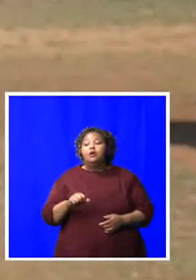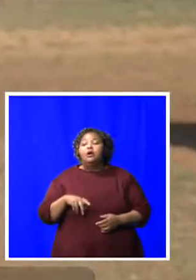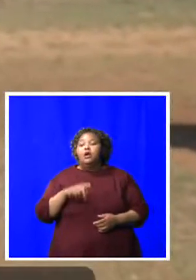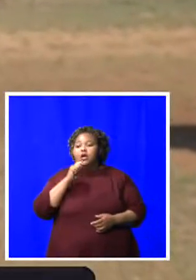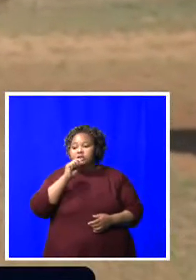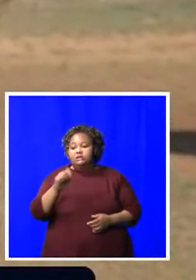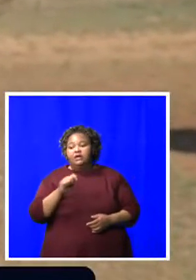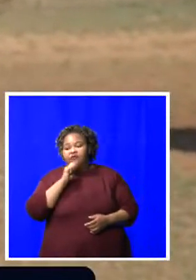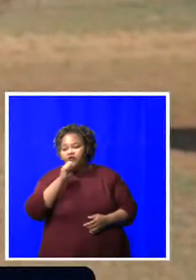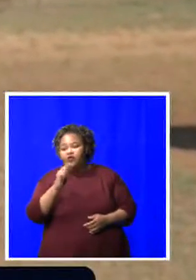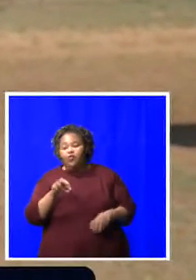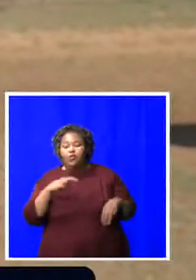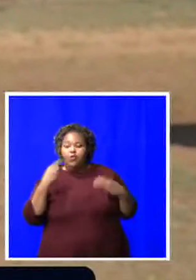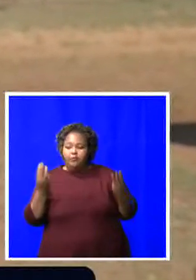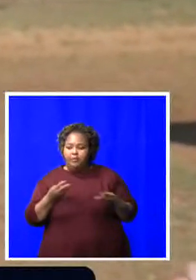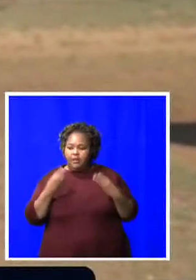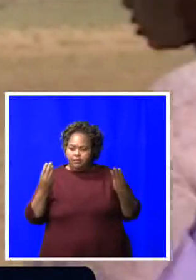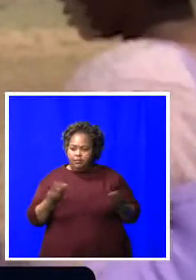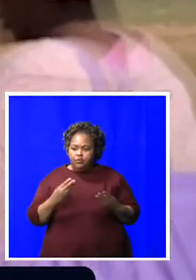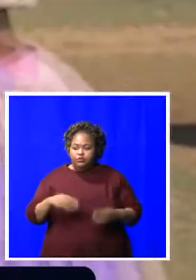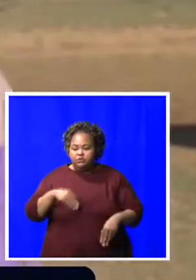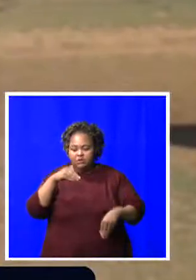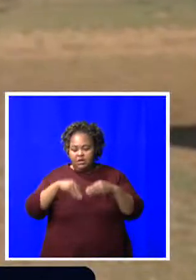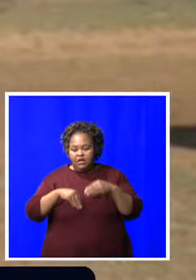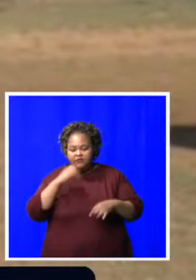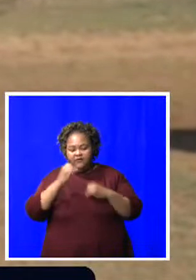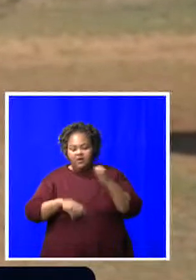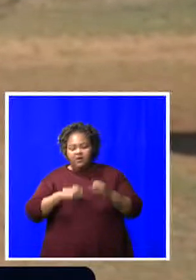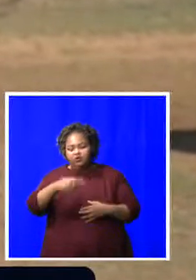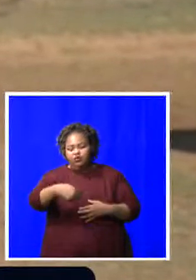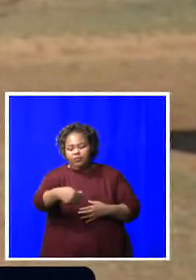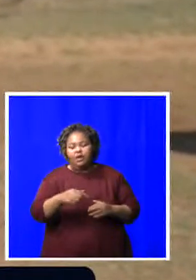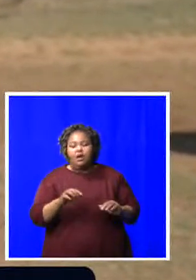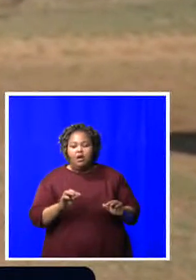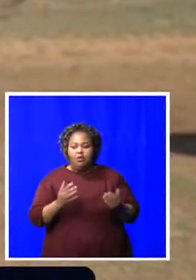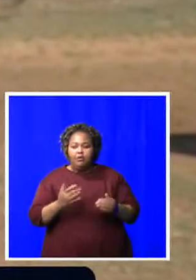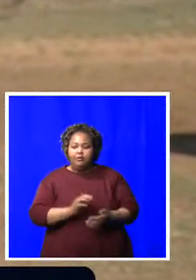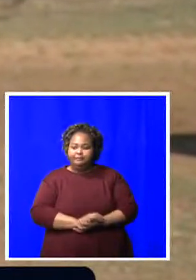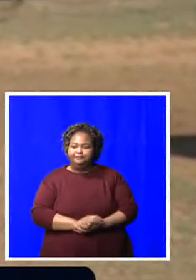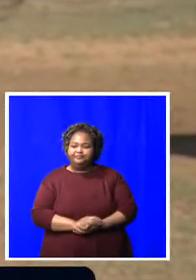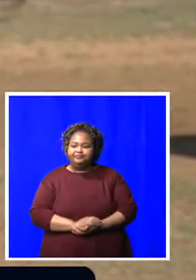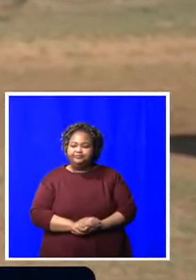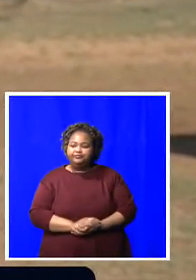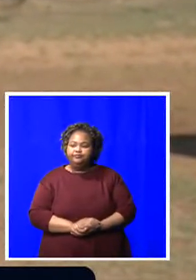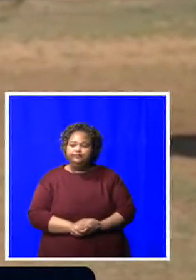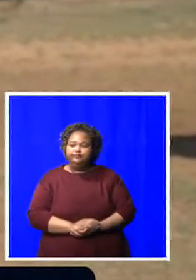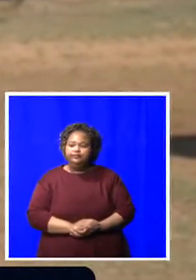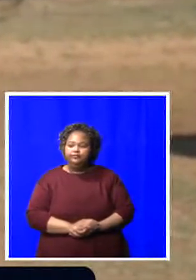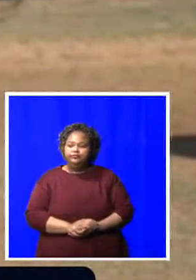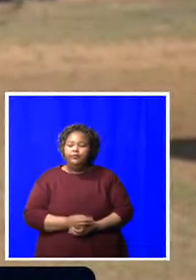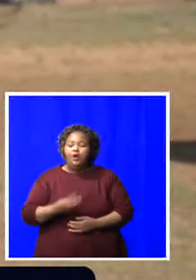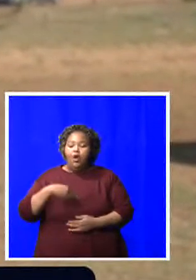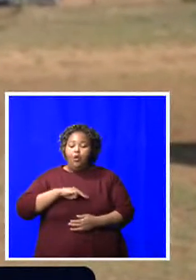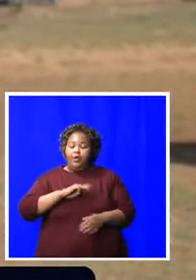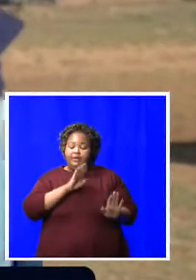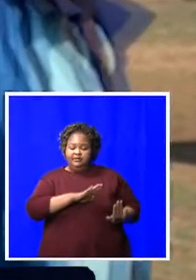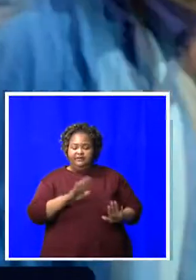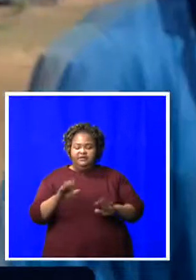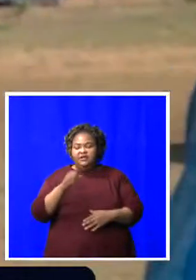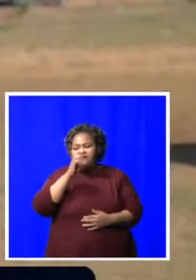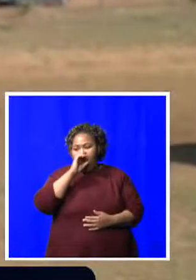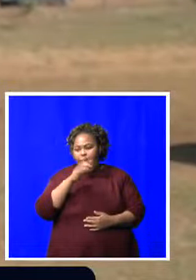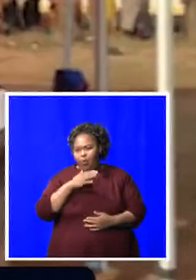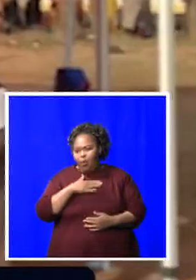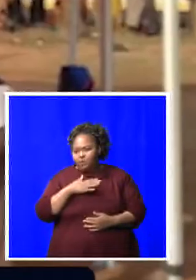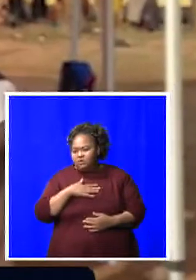kanjene kunendlaleni noma siswele emandi noma lo nje lesikuswele nokuthi sithole